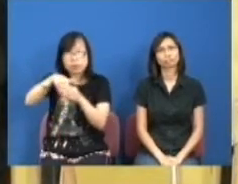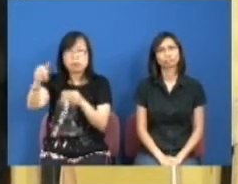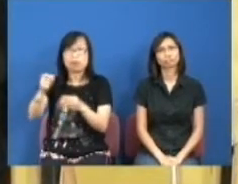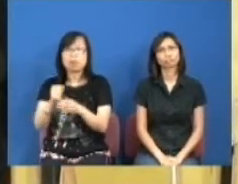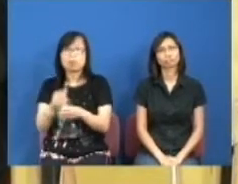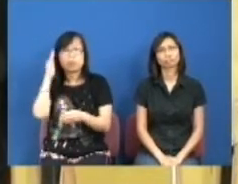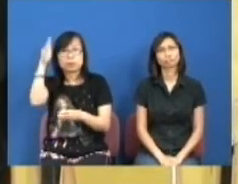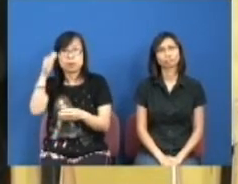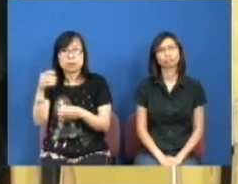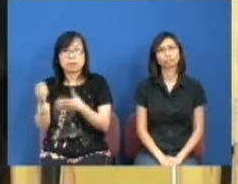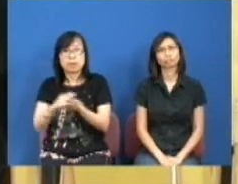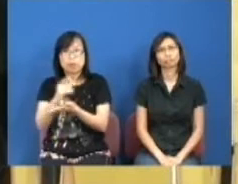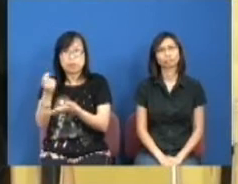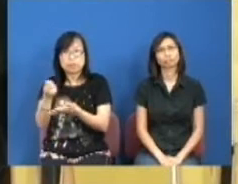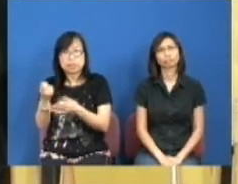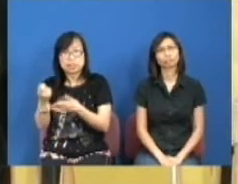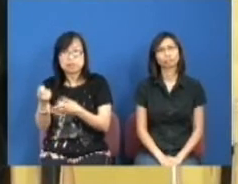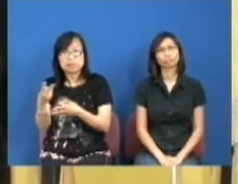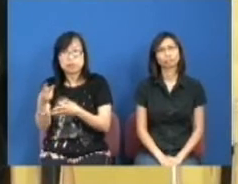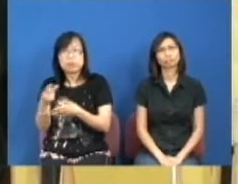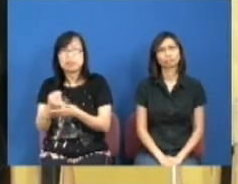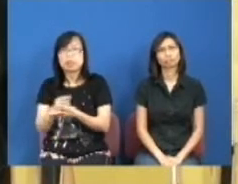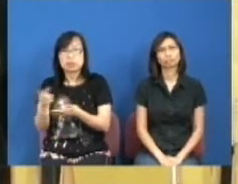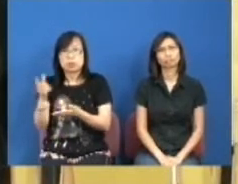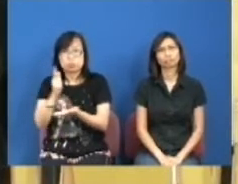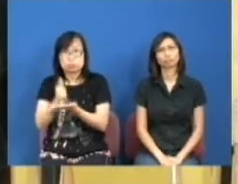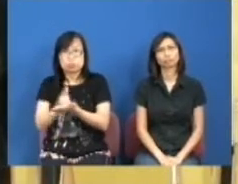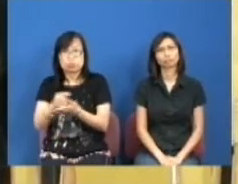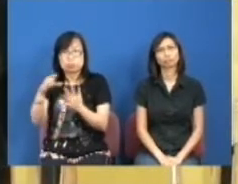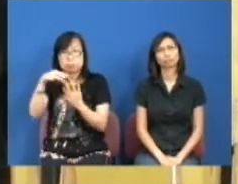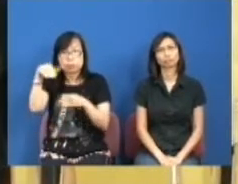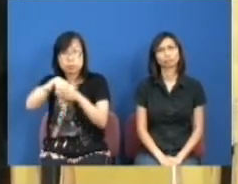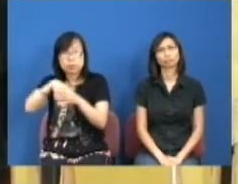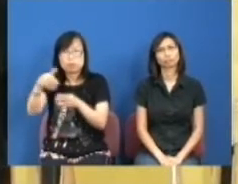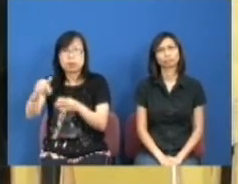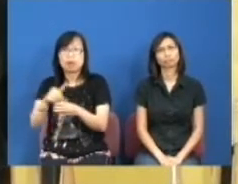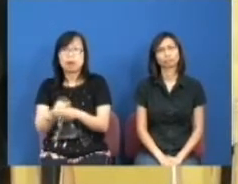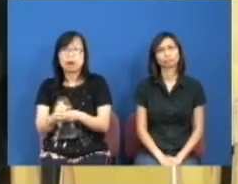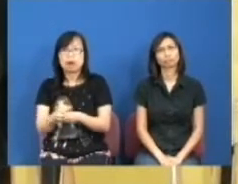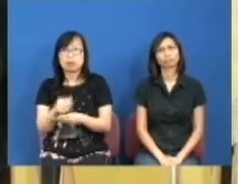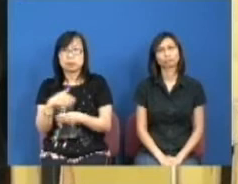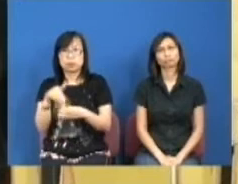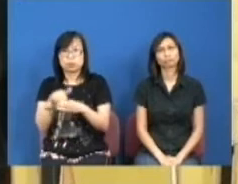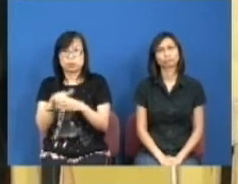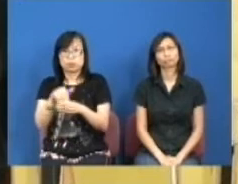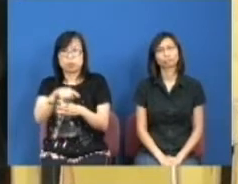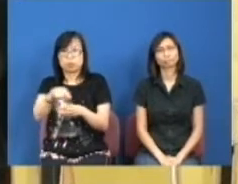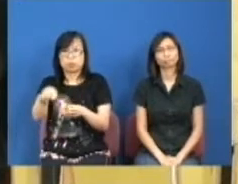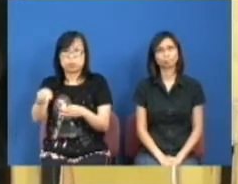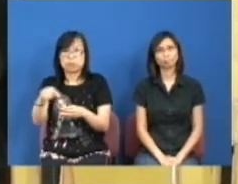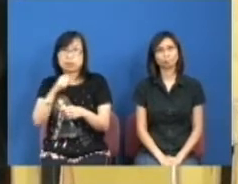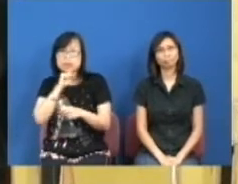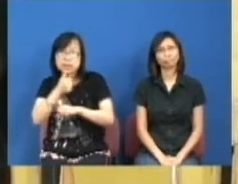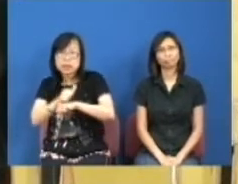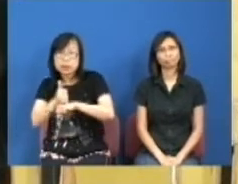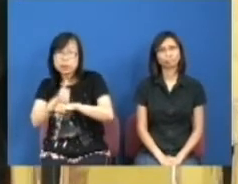嚟緊呢一兩年咧，香港就有幾個好重要嘅選舉，而選舉咧亦都係一個好好嘅場地咧，或者一個機會